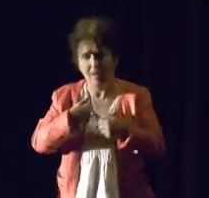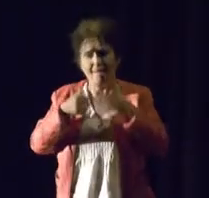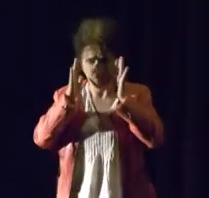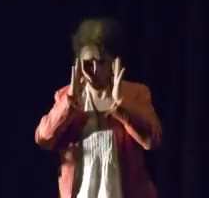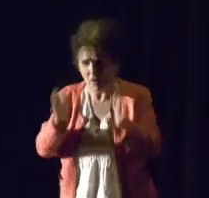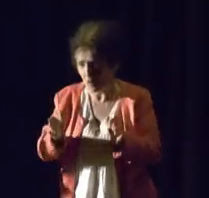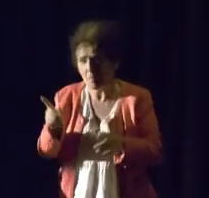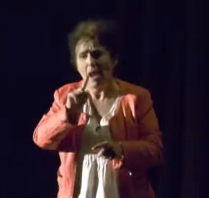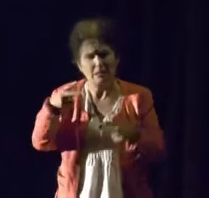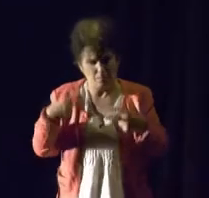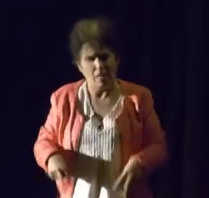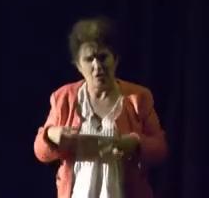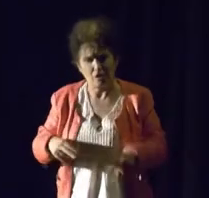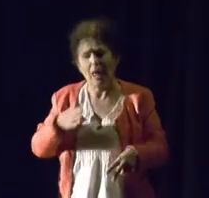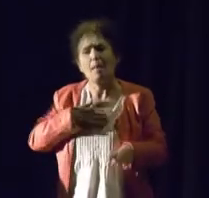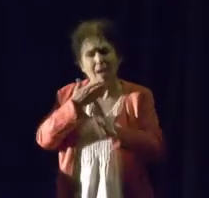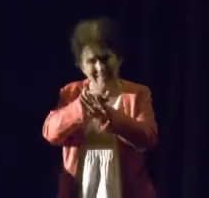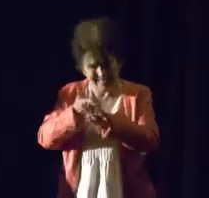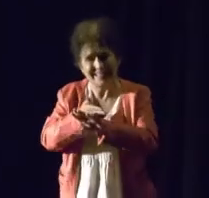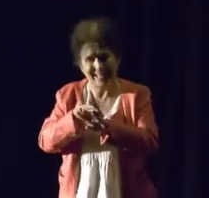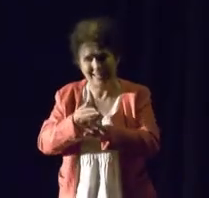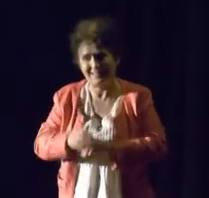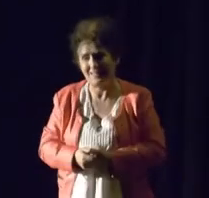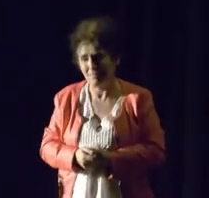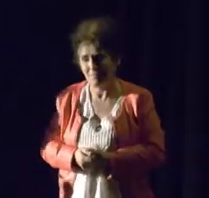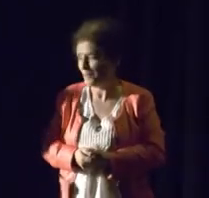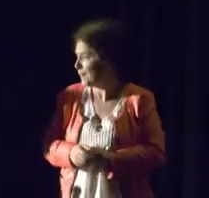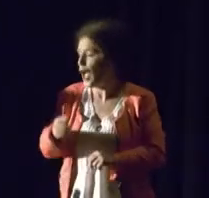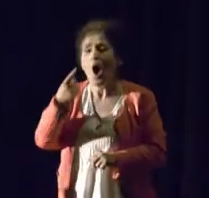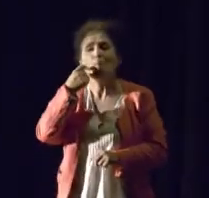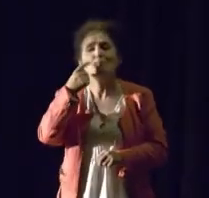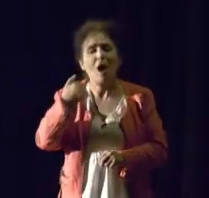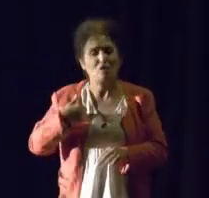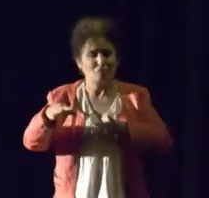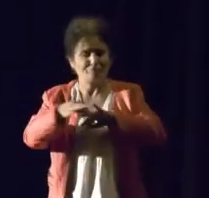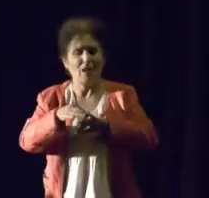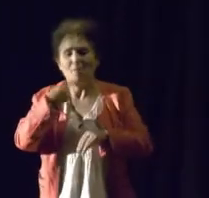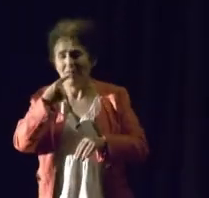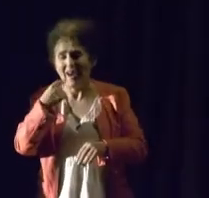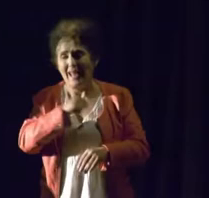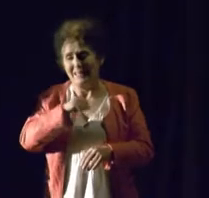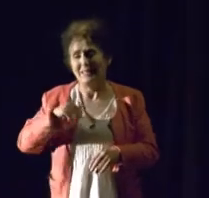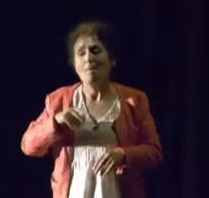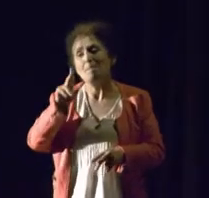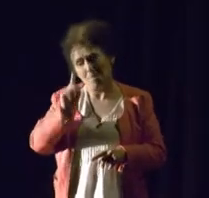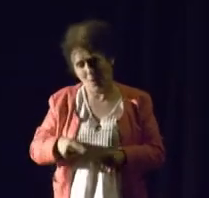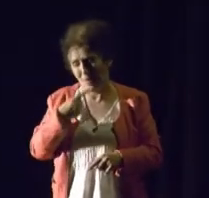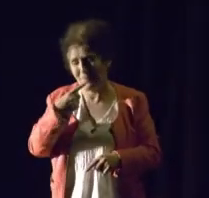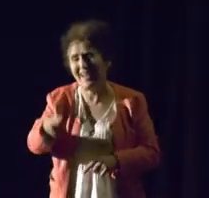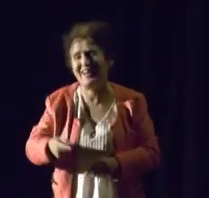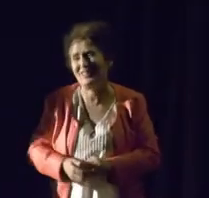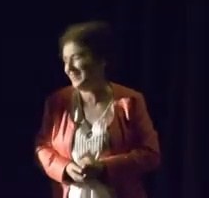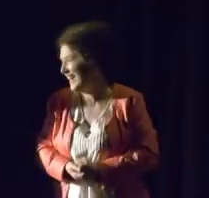уверувам, не се плашете, имаат секс. Сопругот ми рече само со сопругот да кажам, така што морам тоа да